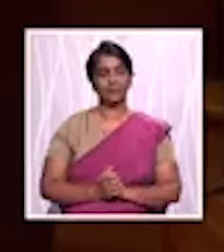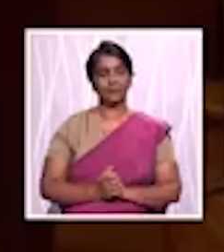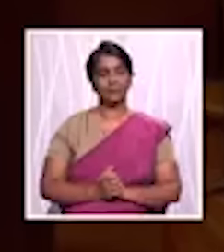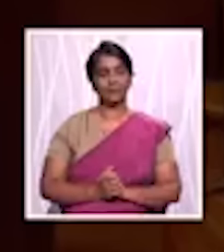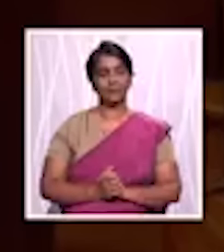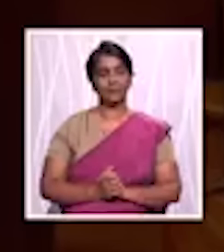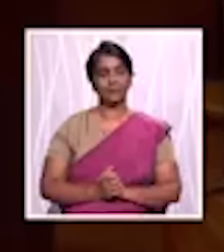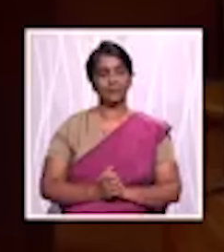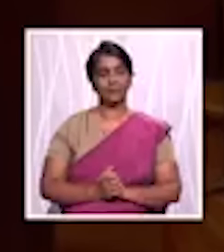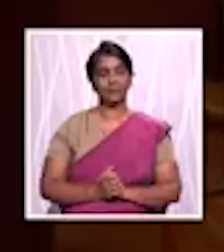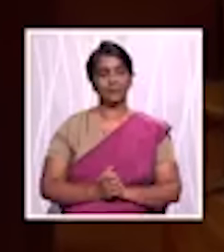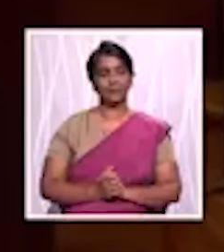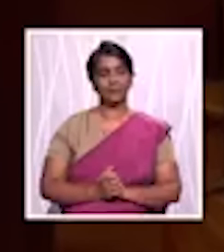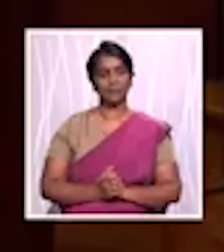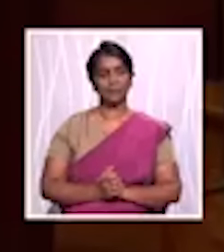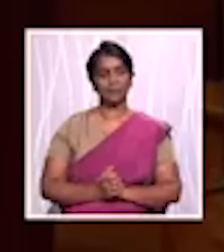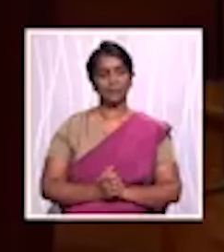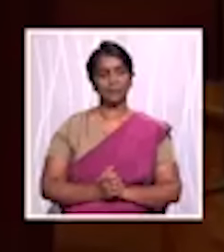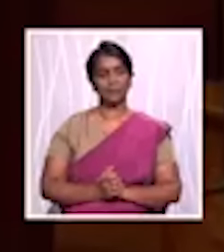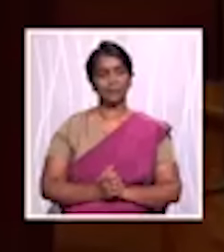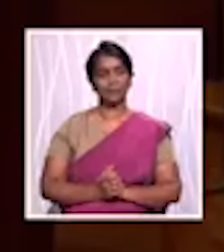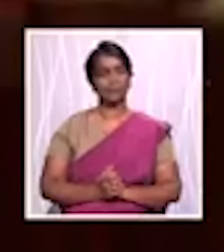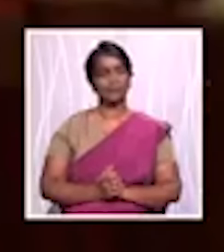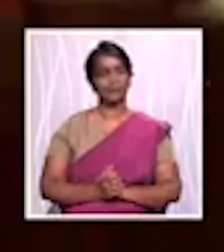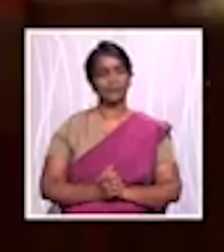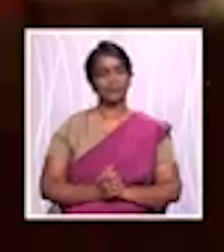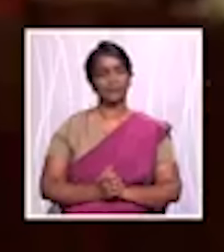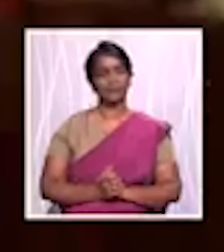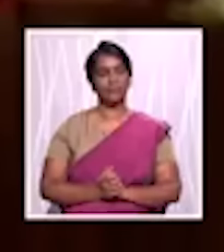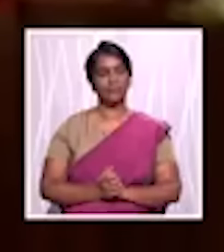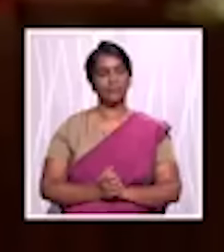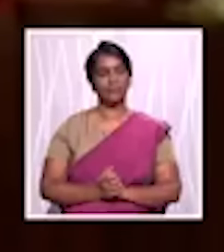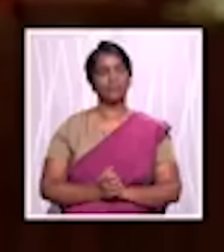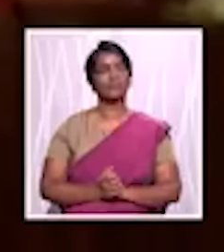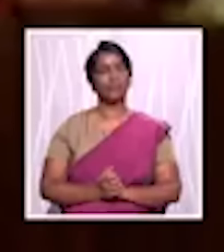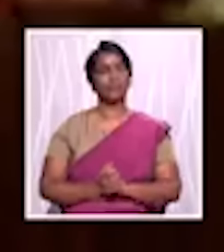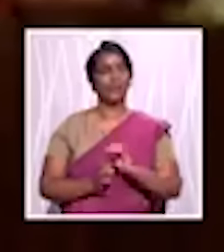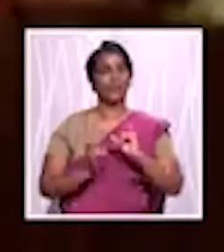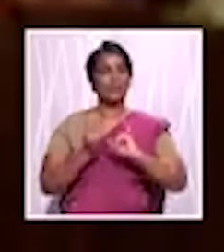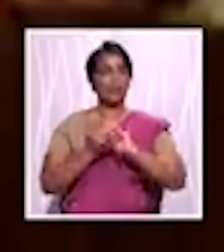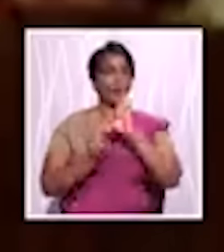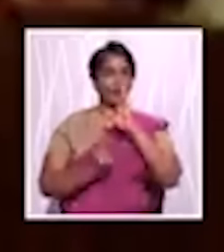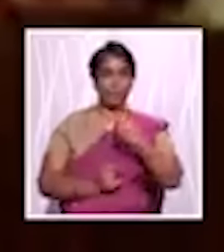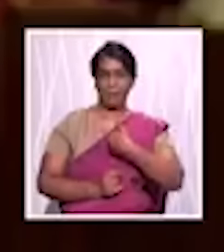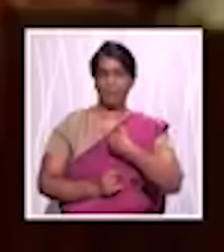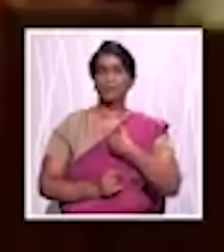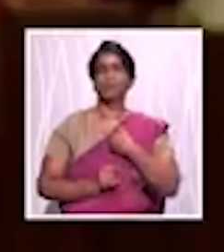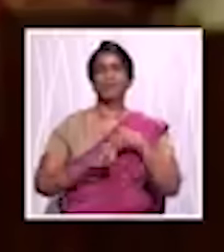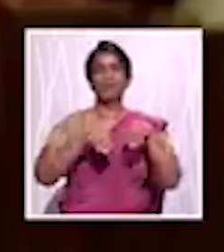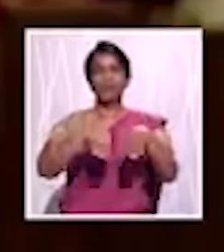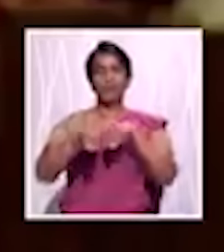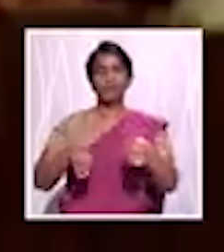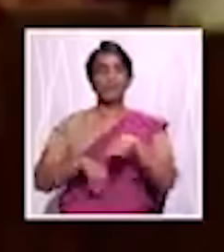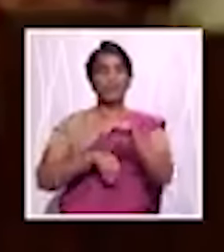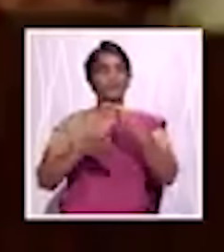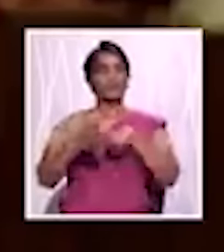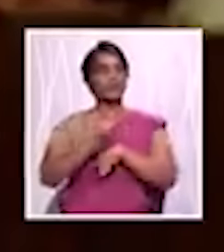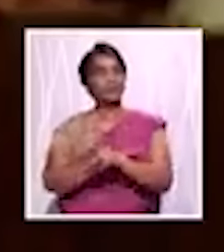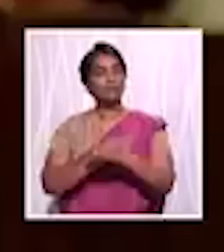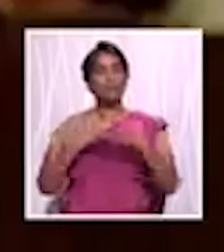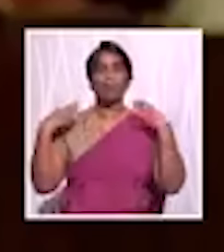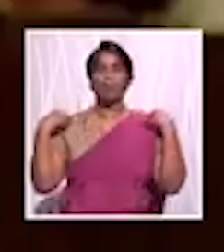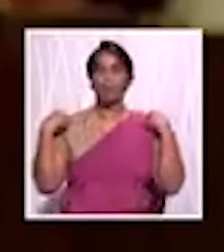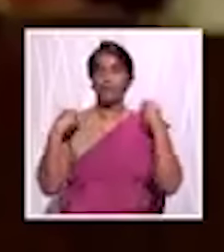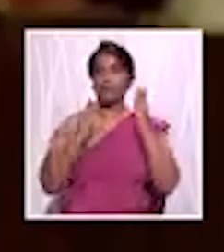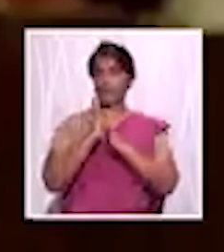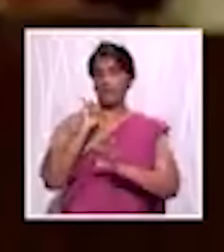அதனைத் தொடர்ந்து பெருந்தோட்டத்துறை மற்றும் சமூக உட்கட்டமைப்பு வசதிகள் அமைச்சராக சமந்த விஜயரத்ன ஜனாதிபதி அனுகுமார் திச